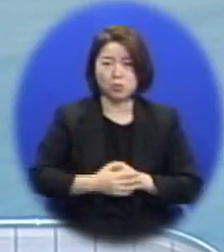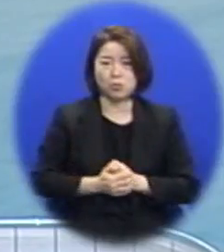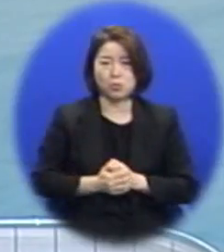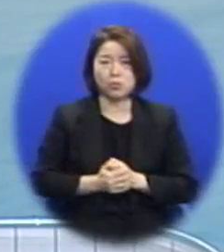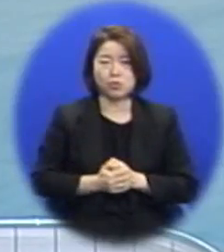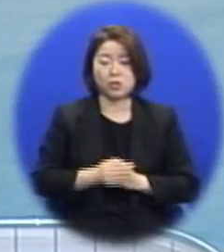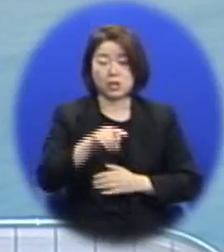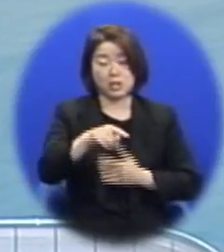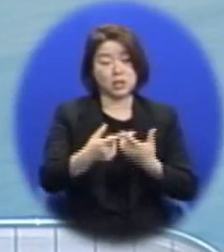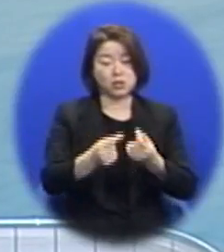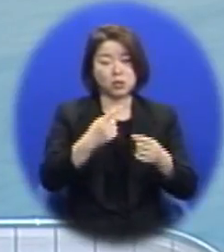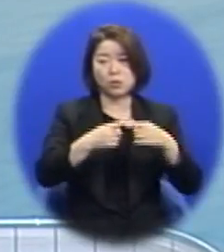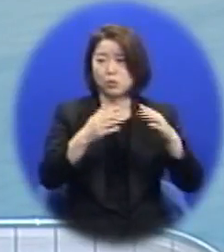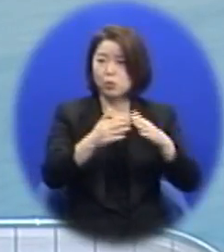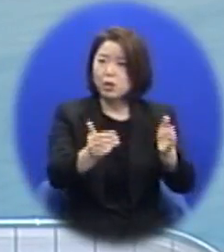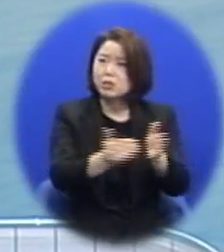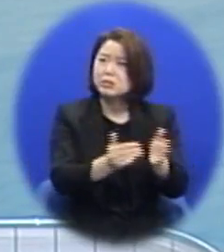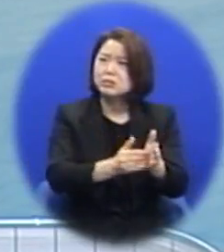이렇게 교회는 끝나는가?